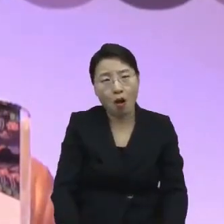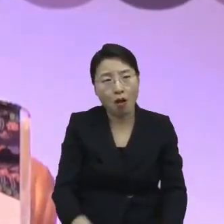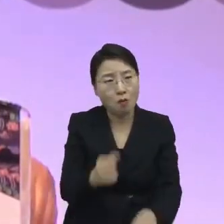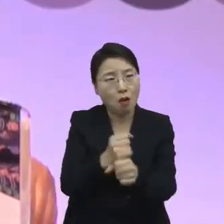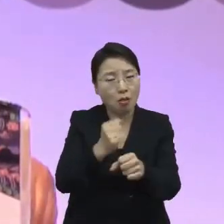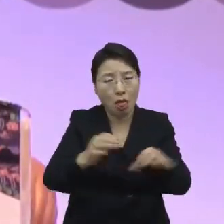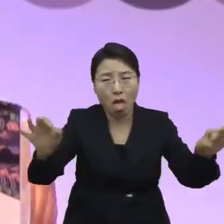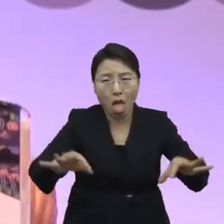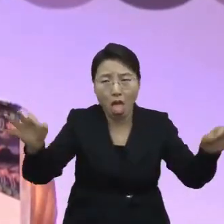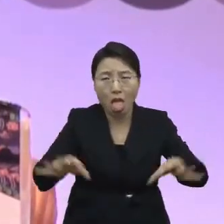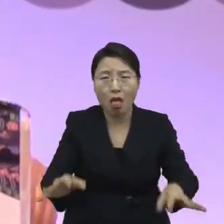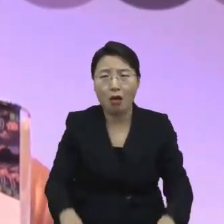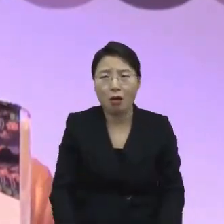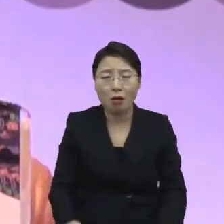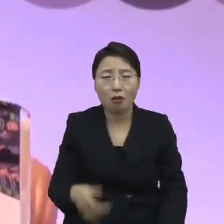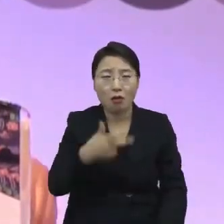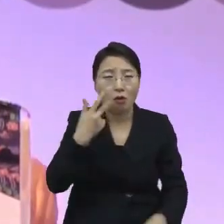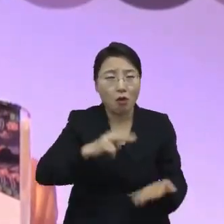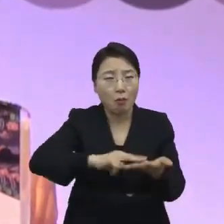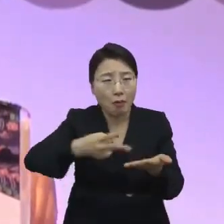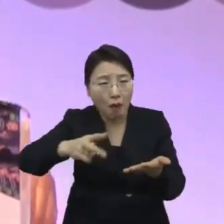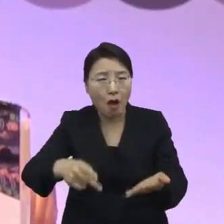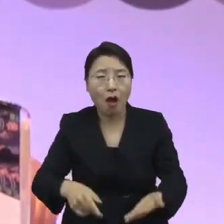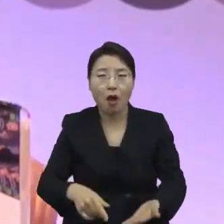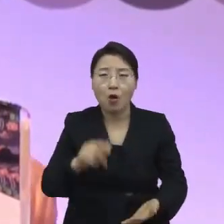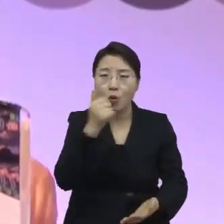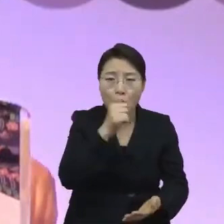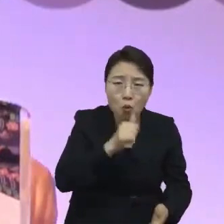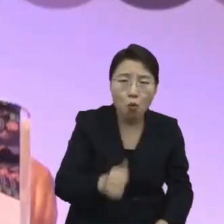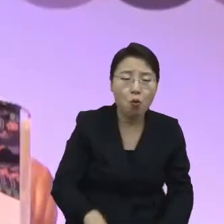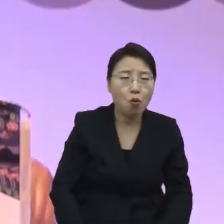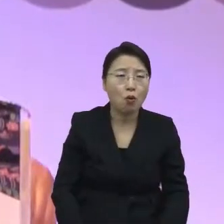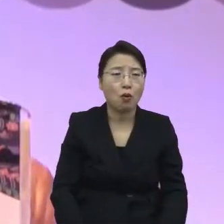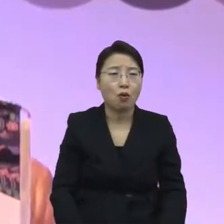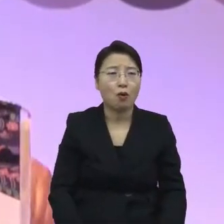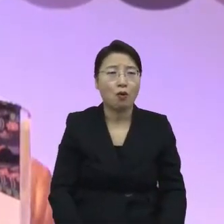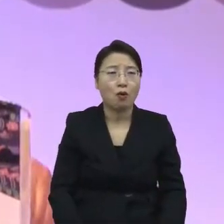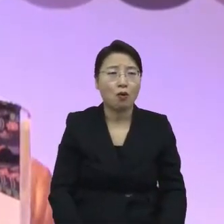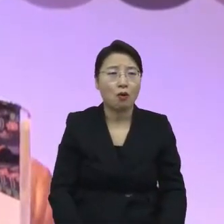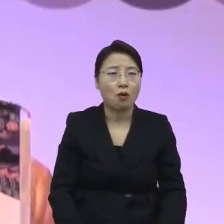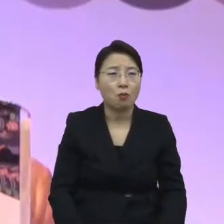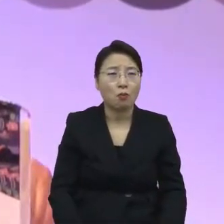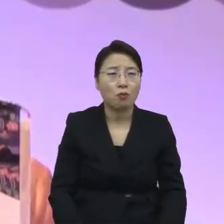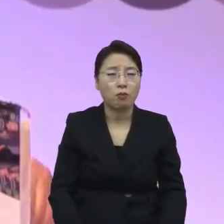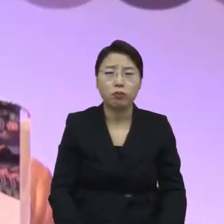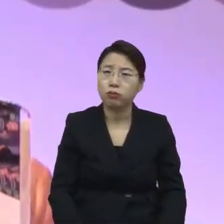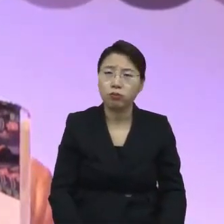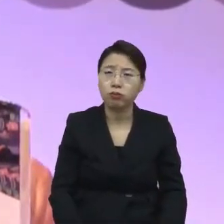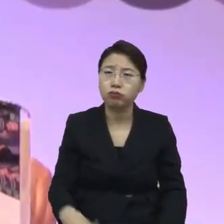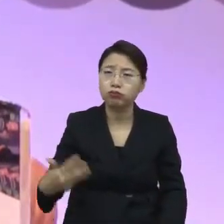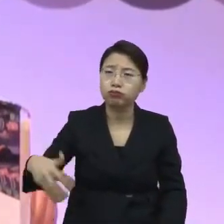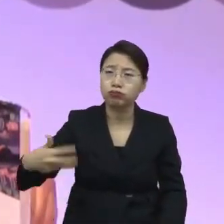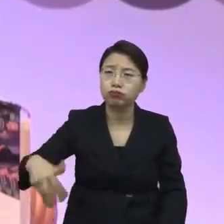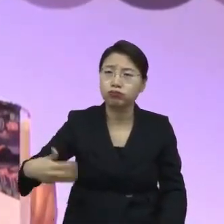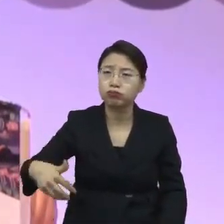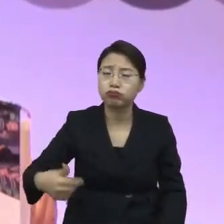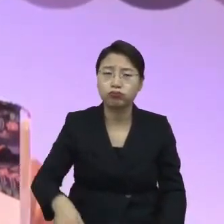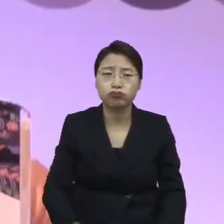뚝딱입니다. 번역해주고 통역해주고 뭐 하여튼 정말로 대단한